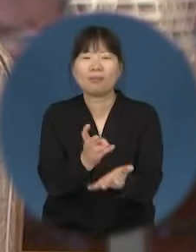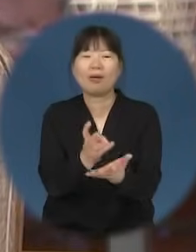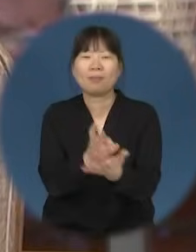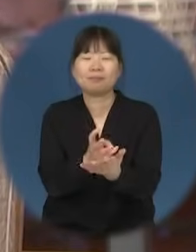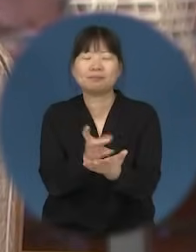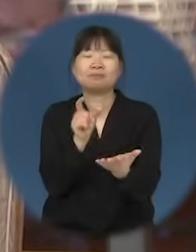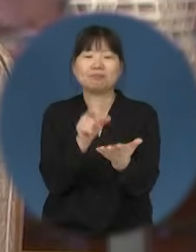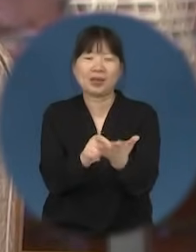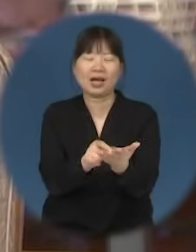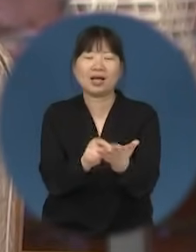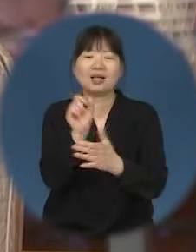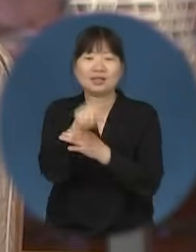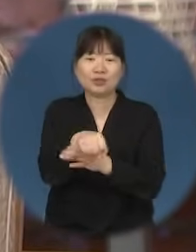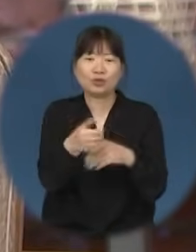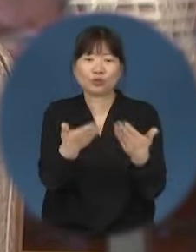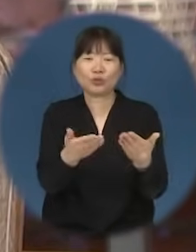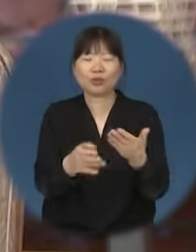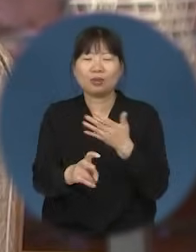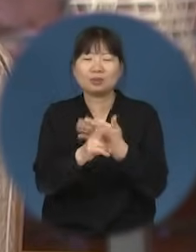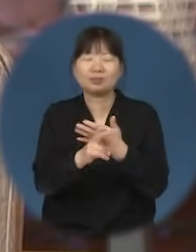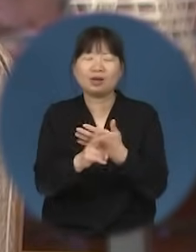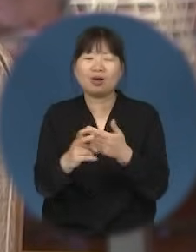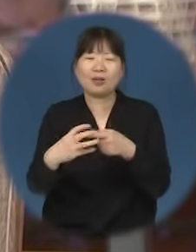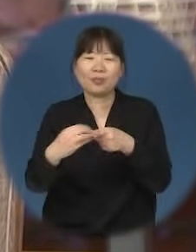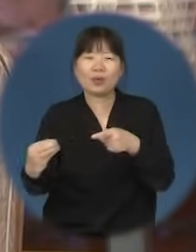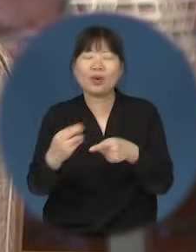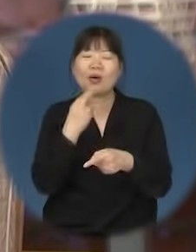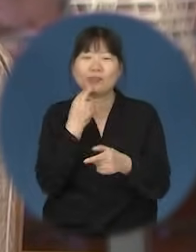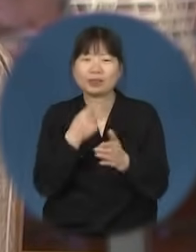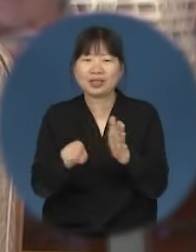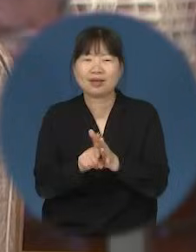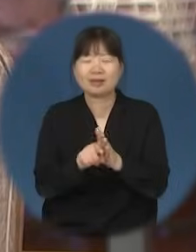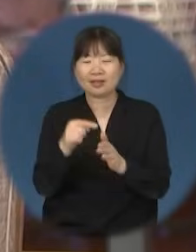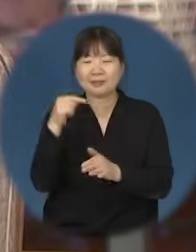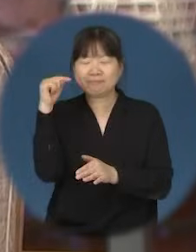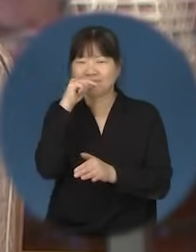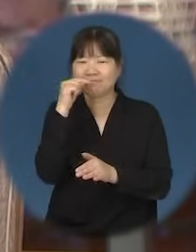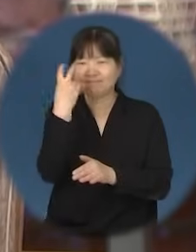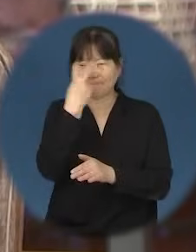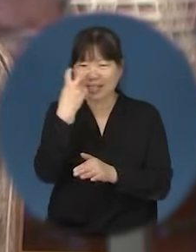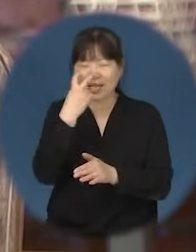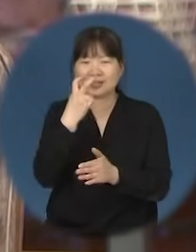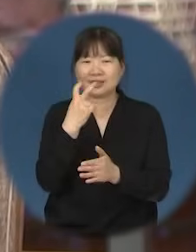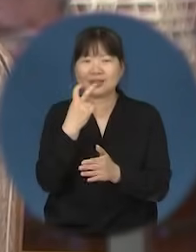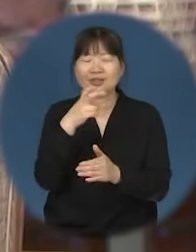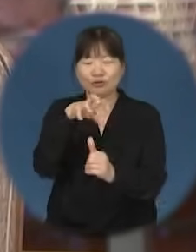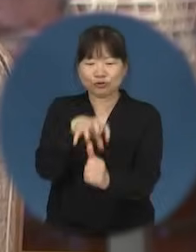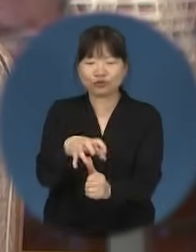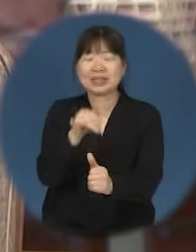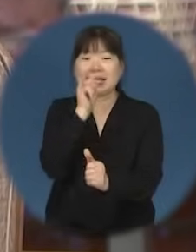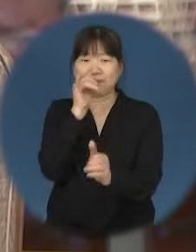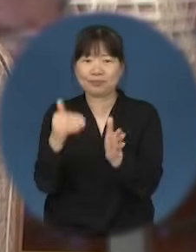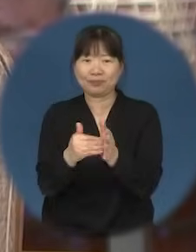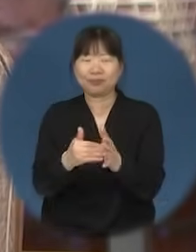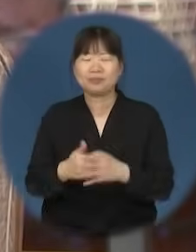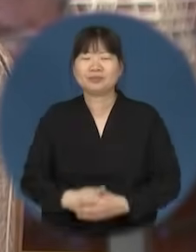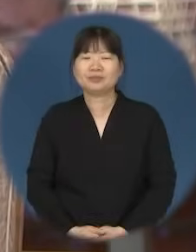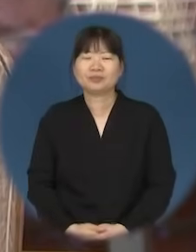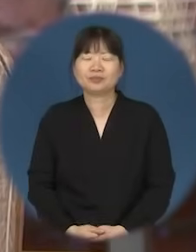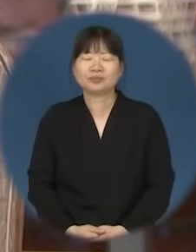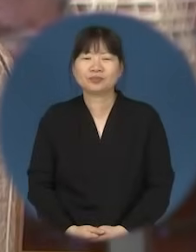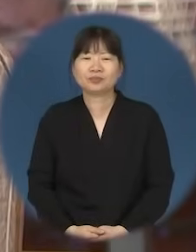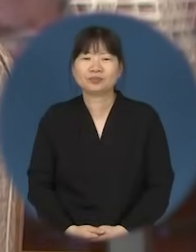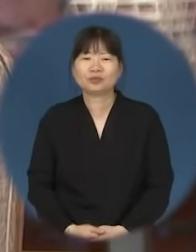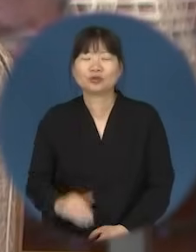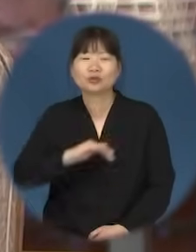합법화하고. 또 불법 자금에 쓰이지 않도록 철저하게 관리하는 그런 규제를 두고 있거든요. 이제 그런